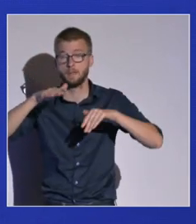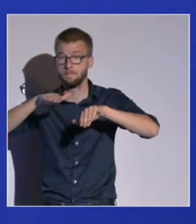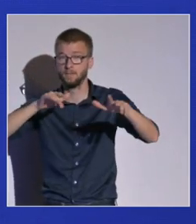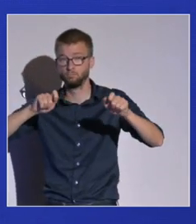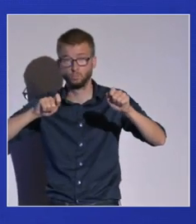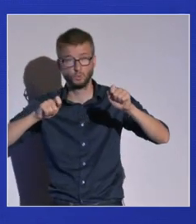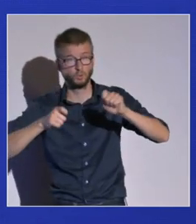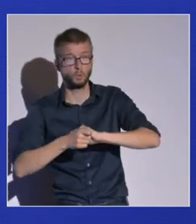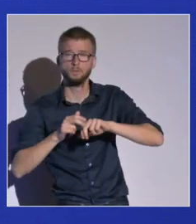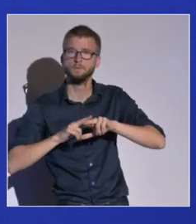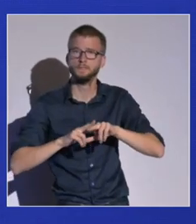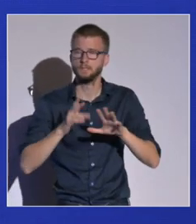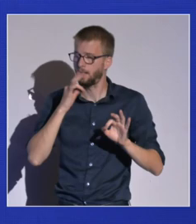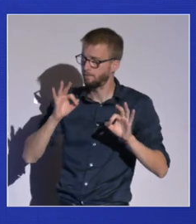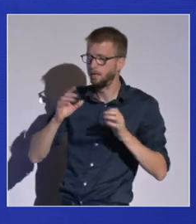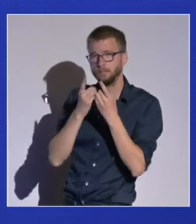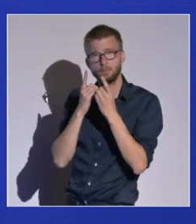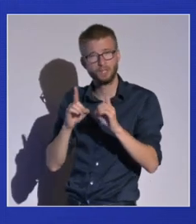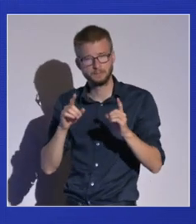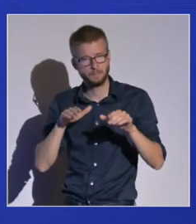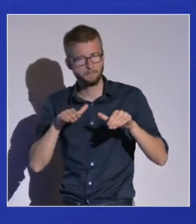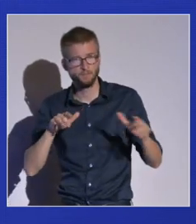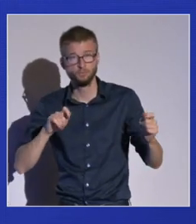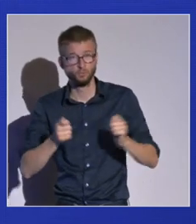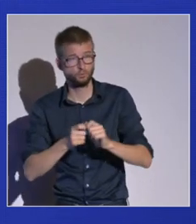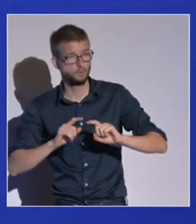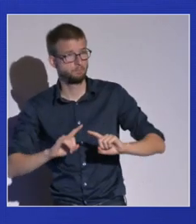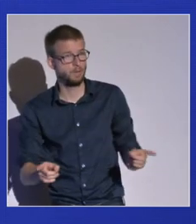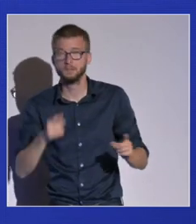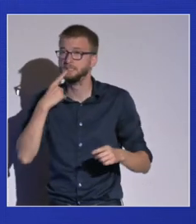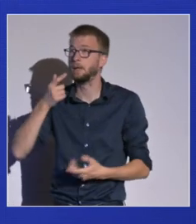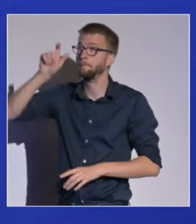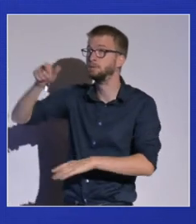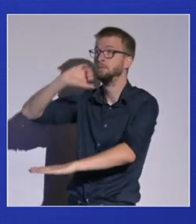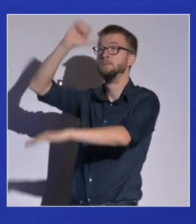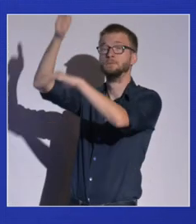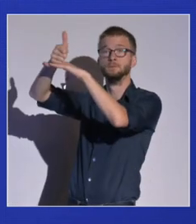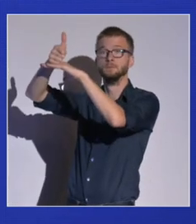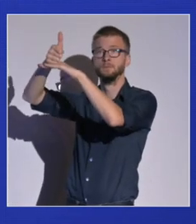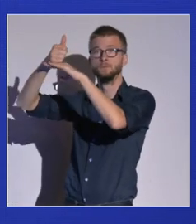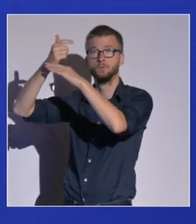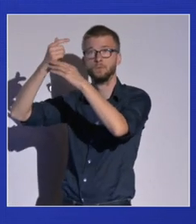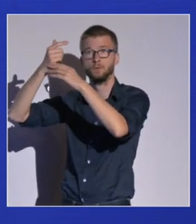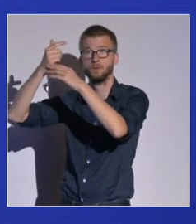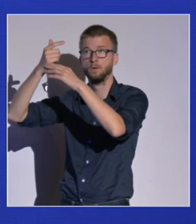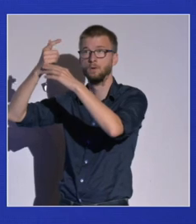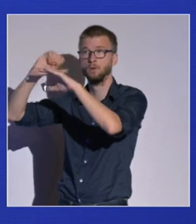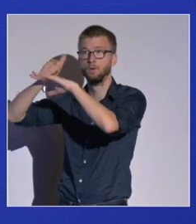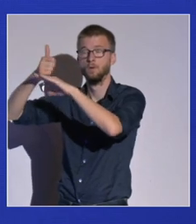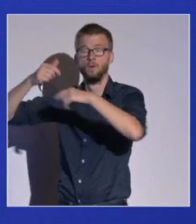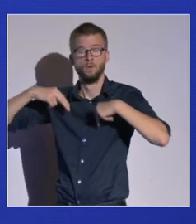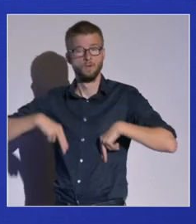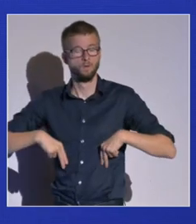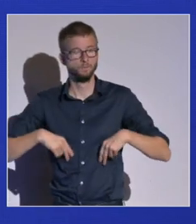méthode dans la démocratie qui fait que les gouvernants ne se sentent plus